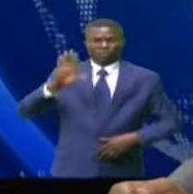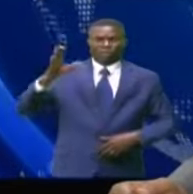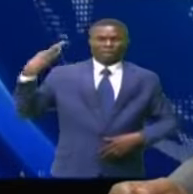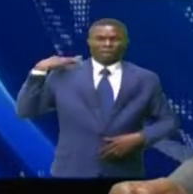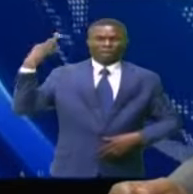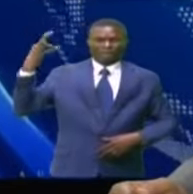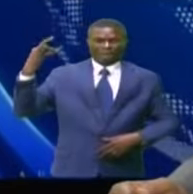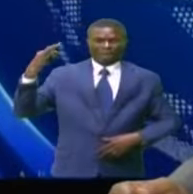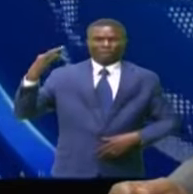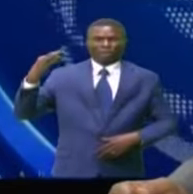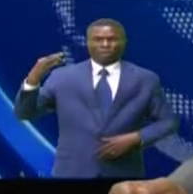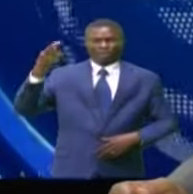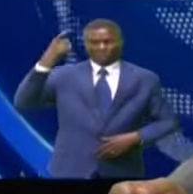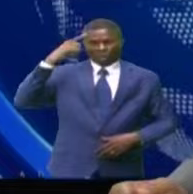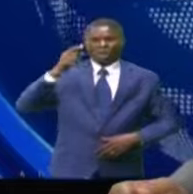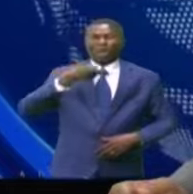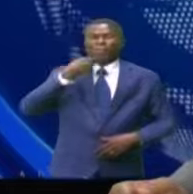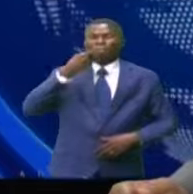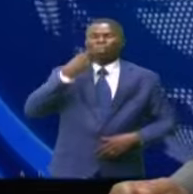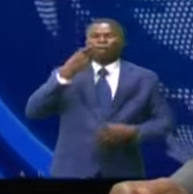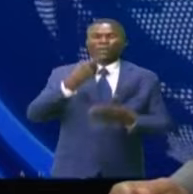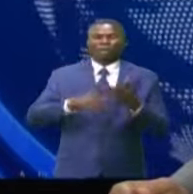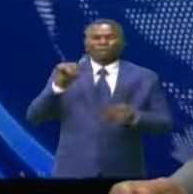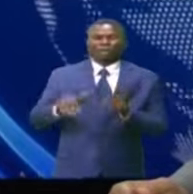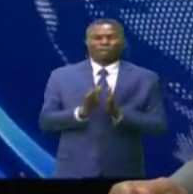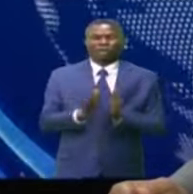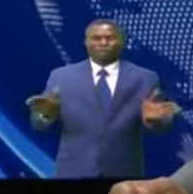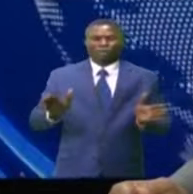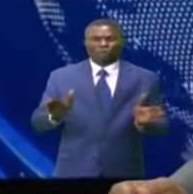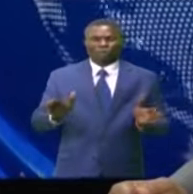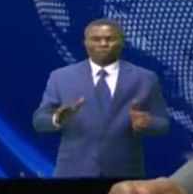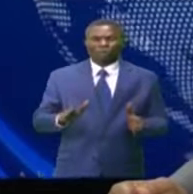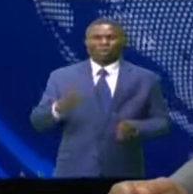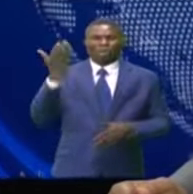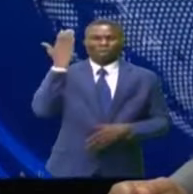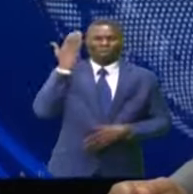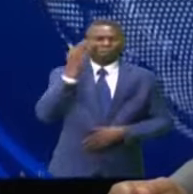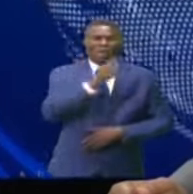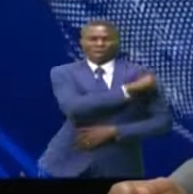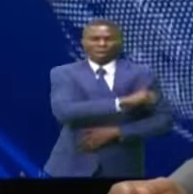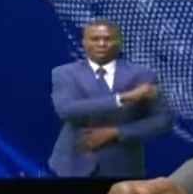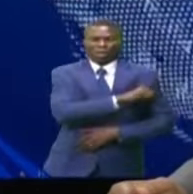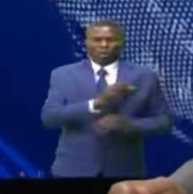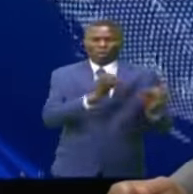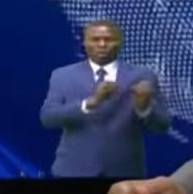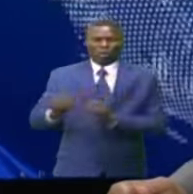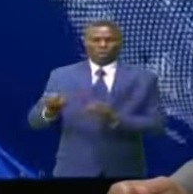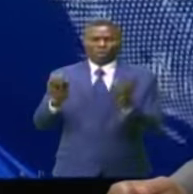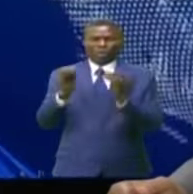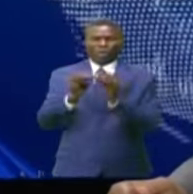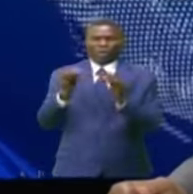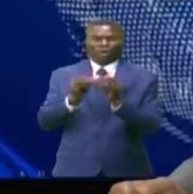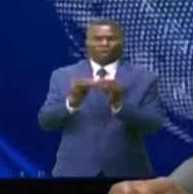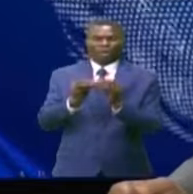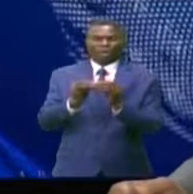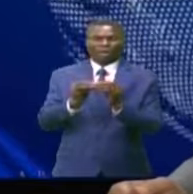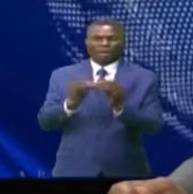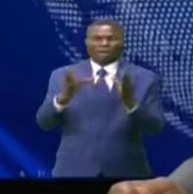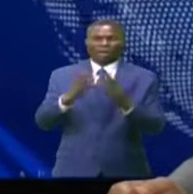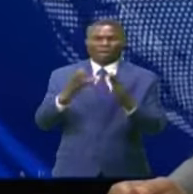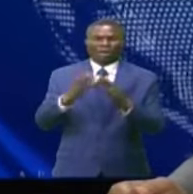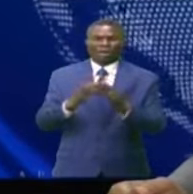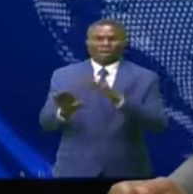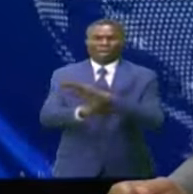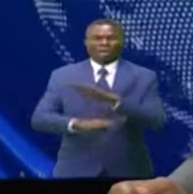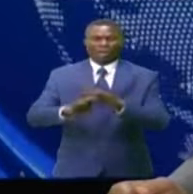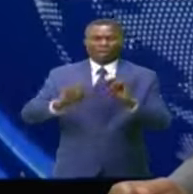ce poste. Des propos du secrétaire général Augustin Kabuya tenu au cours d'une rencontre avec la base